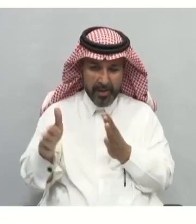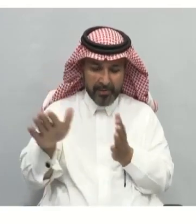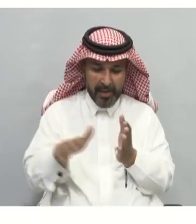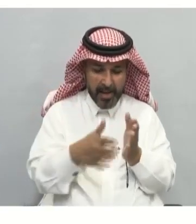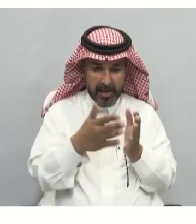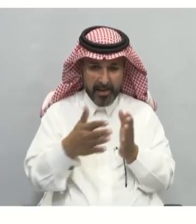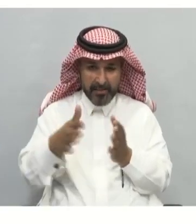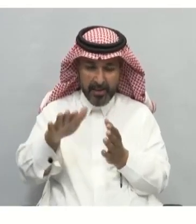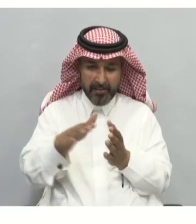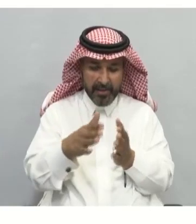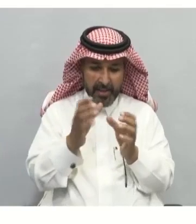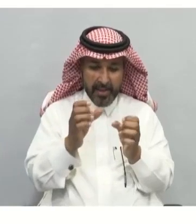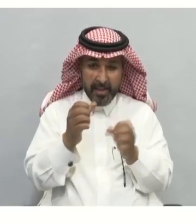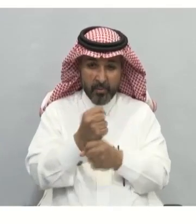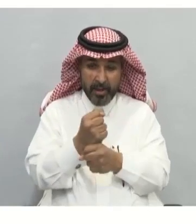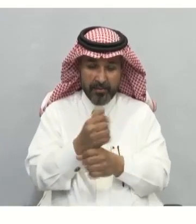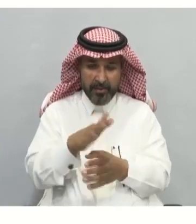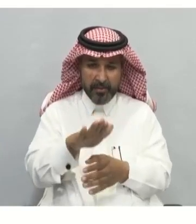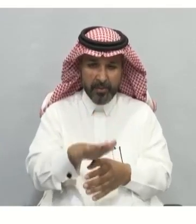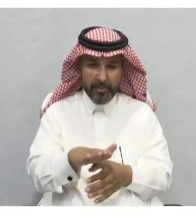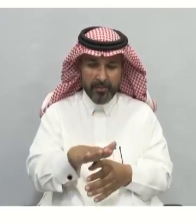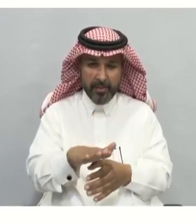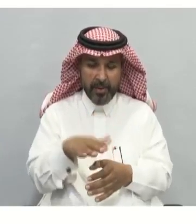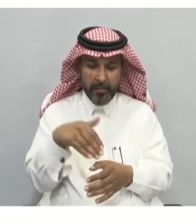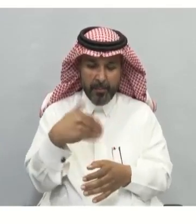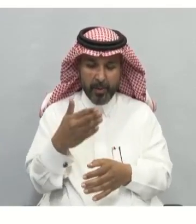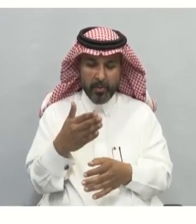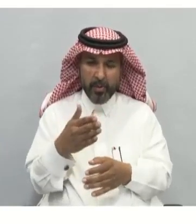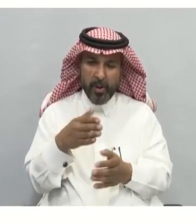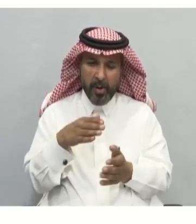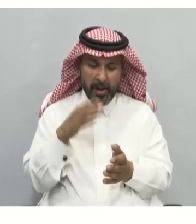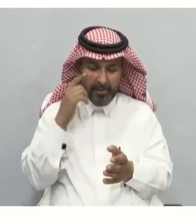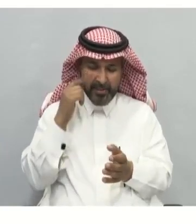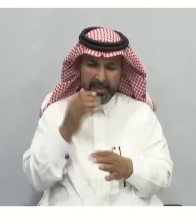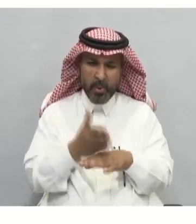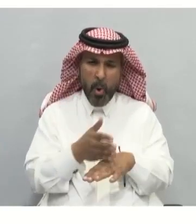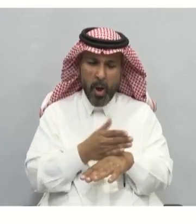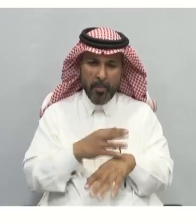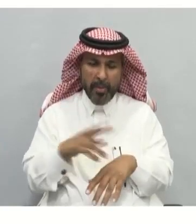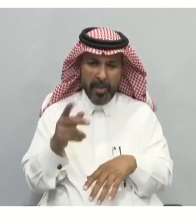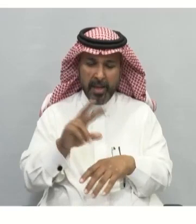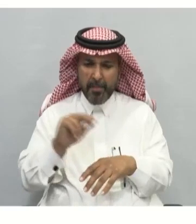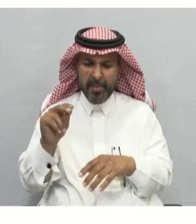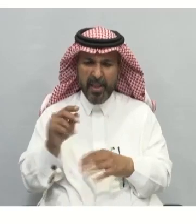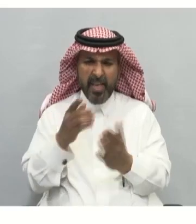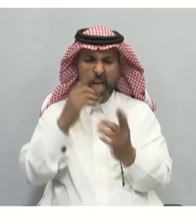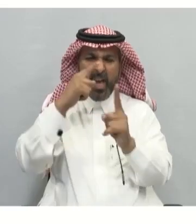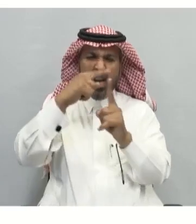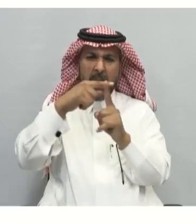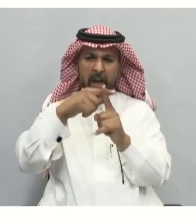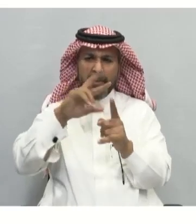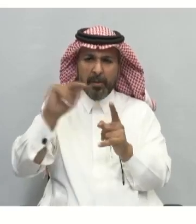وكذلك المؤمن يكفا بالبلاء ومثل الكافر كمثل الارزق صماء